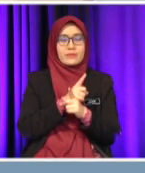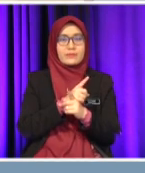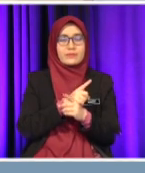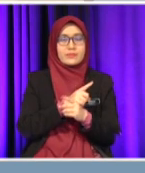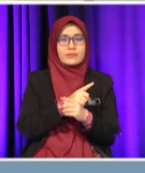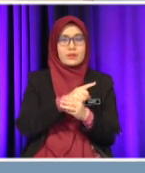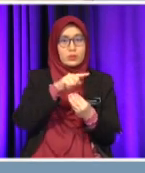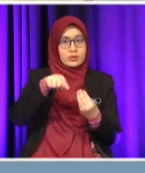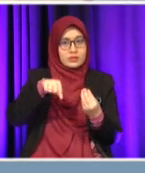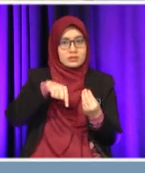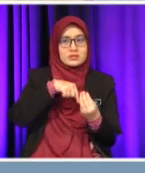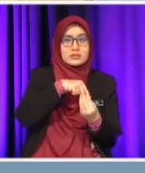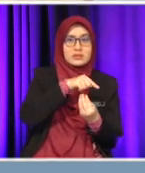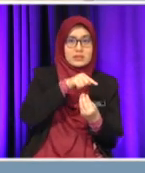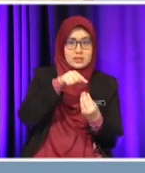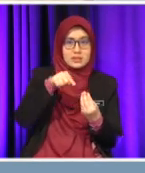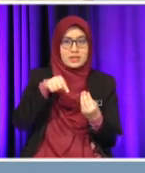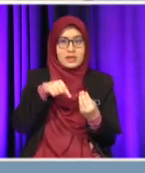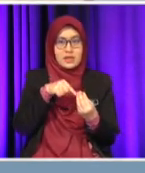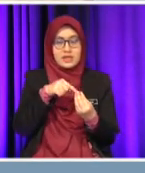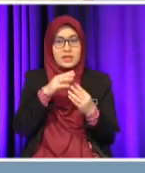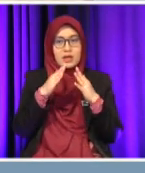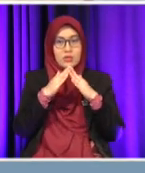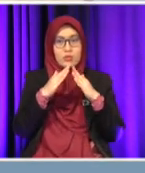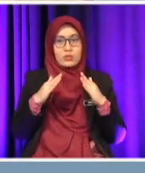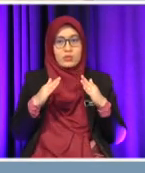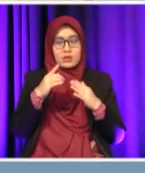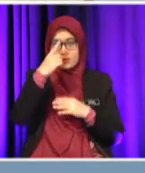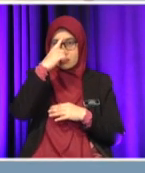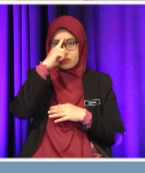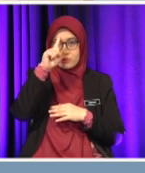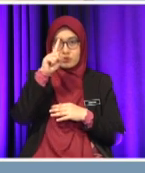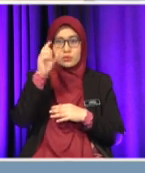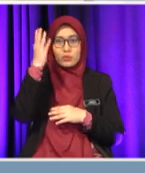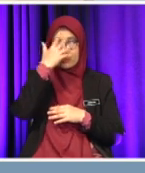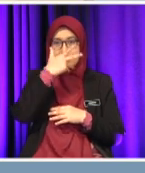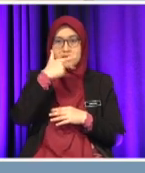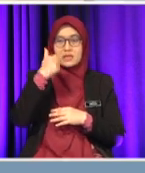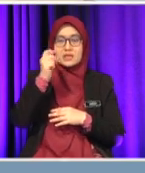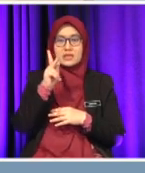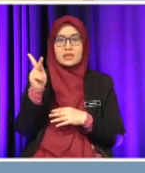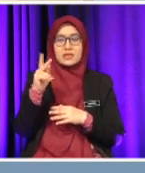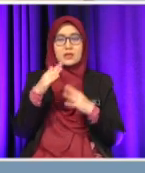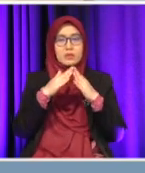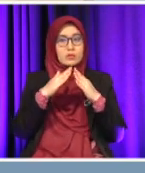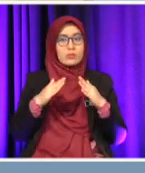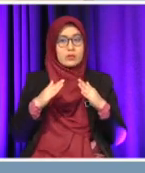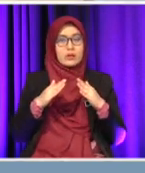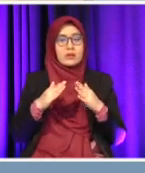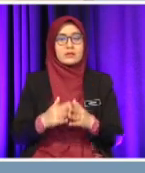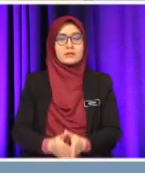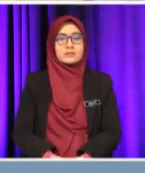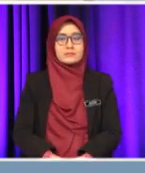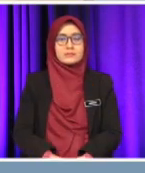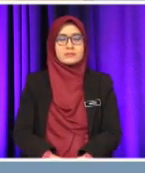ini untuk mencantikkan kita punya ruang rumah dengan akuariumnya